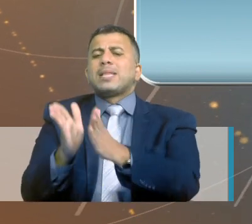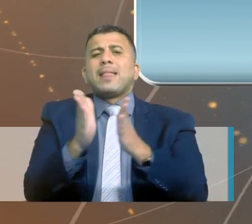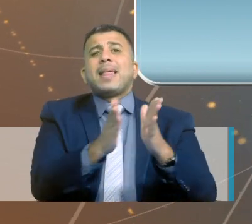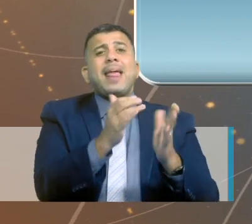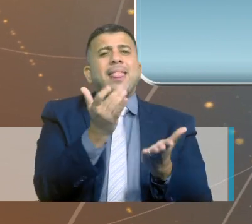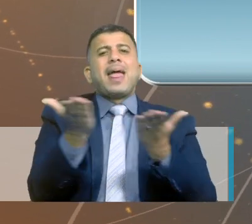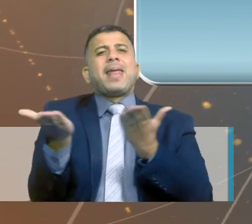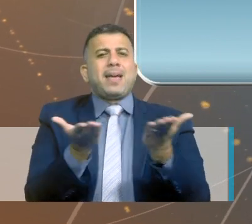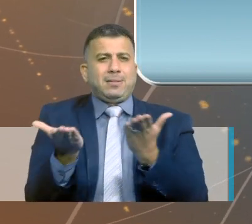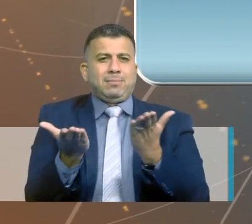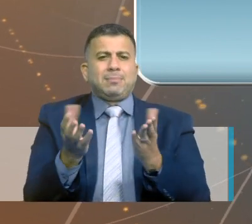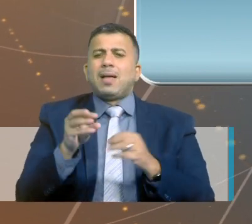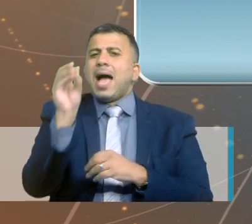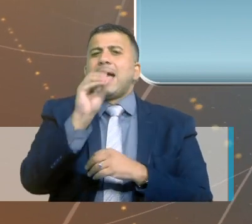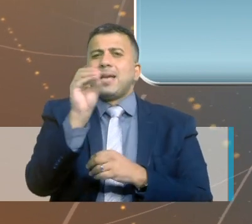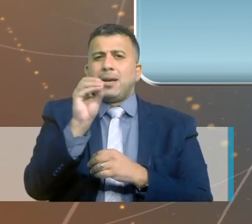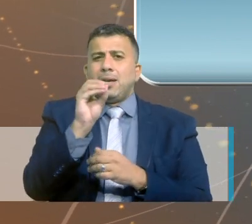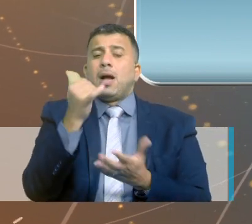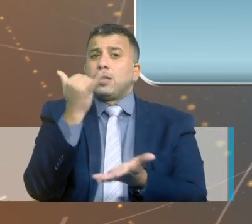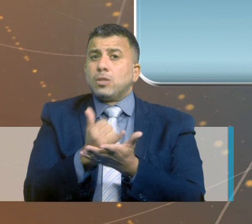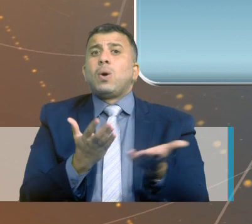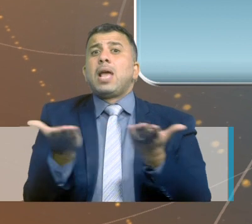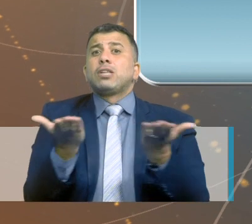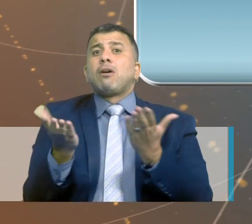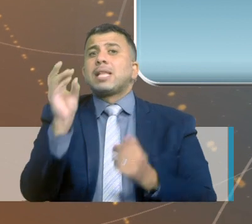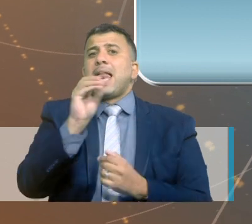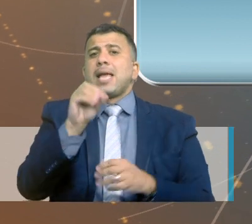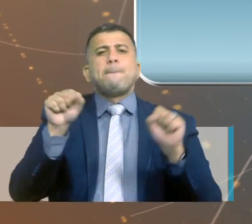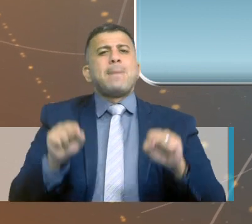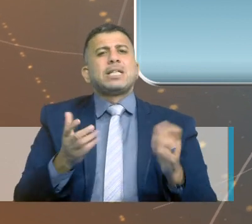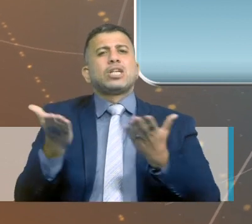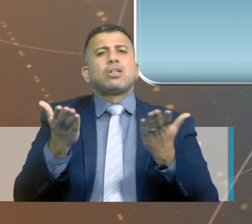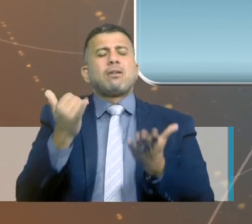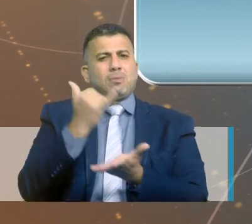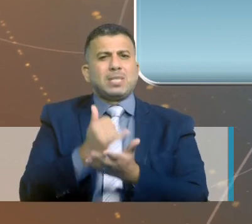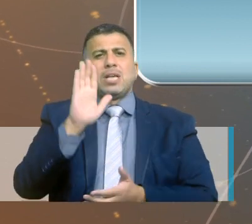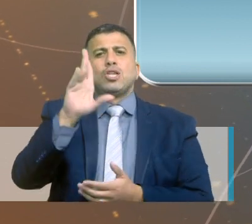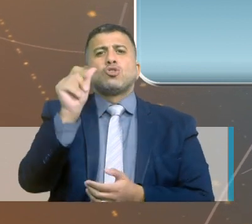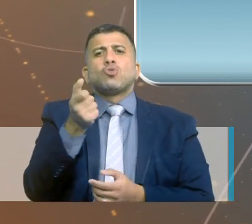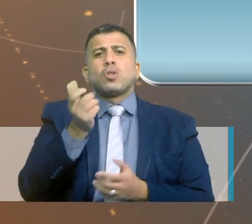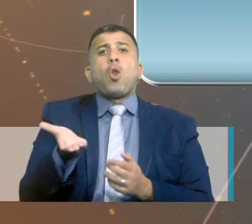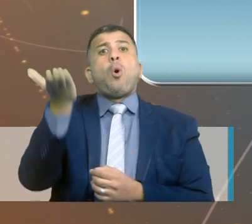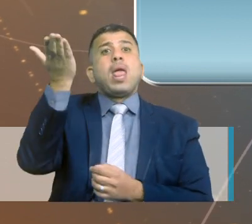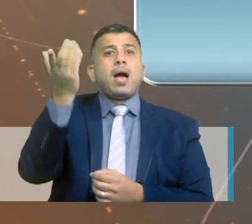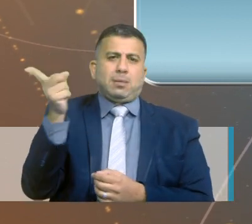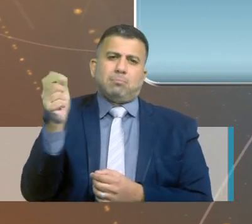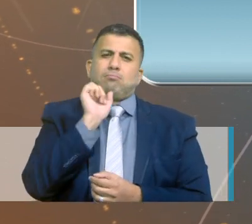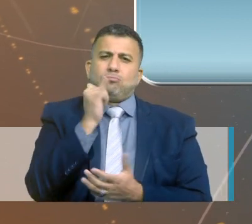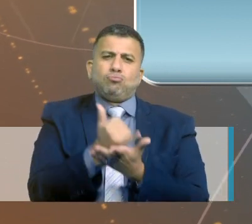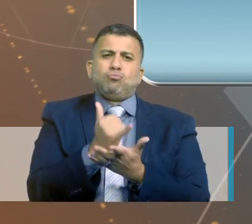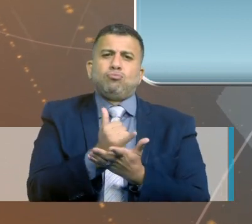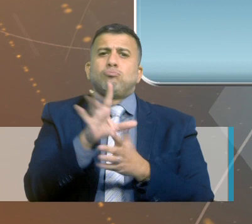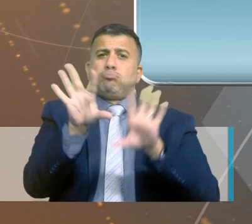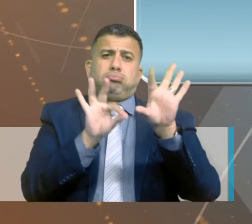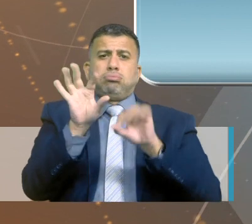والوحدات الاداريه التي تتبع الهيئه كما يتولى اداره الهيئه مجلس اداره يمثل السلطه العليا فيها